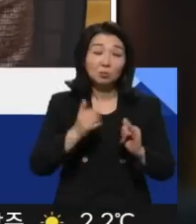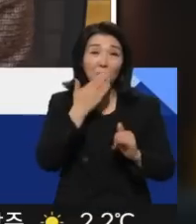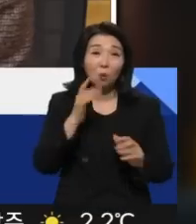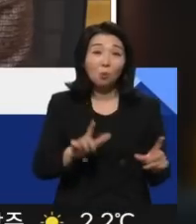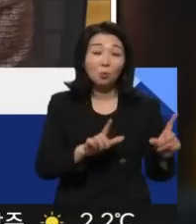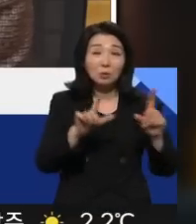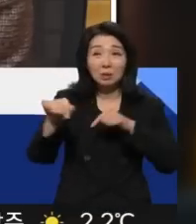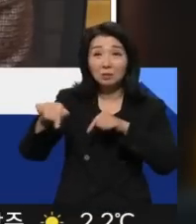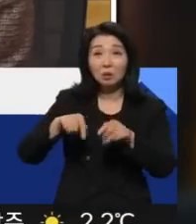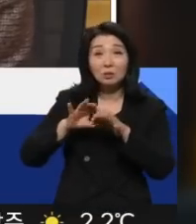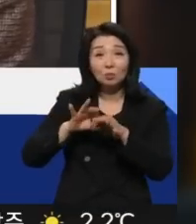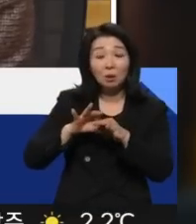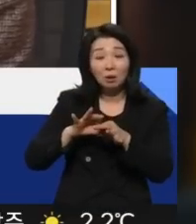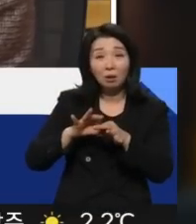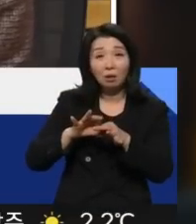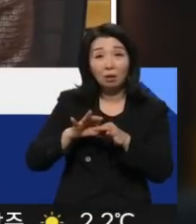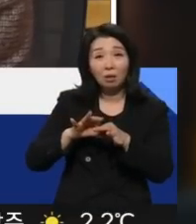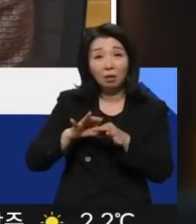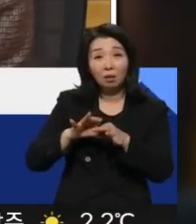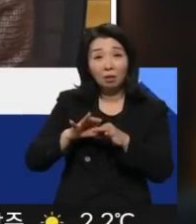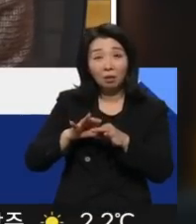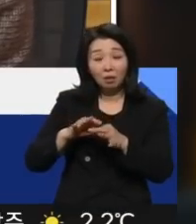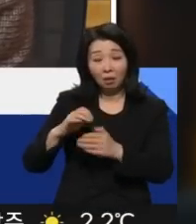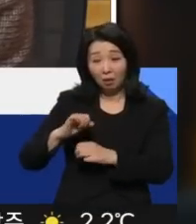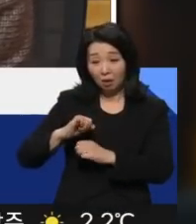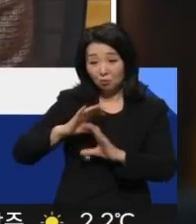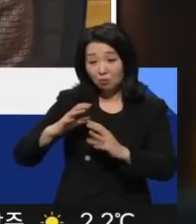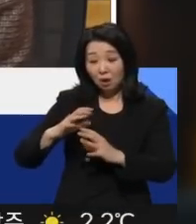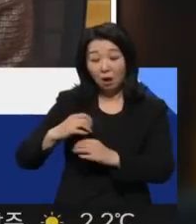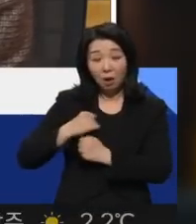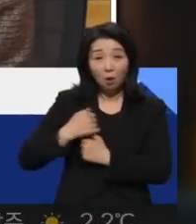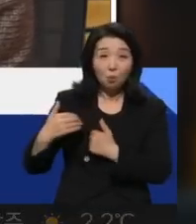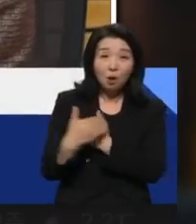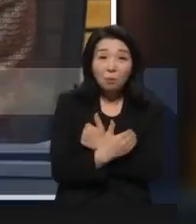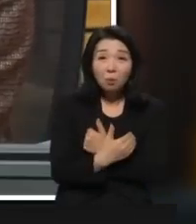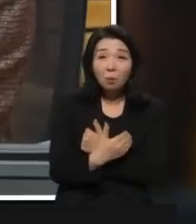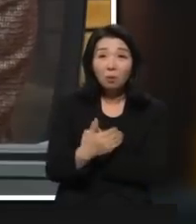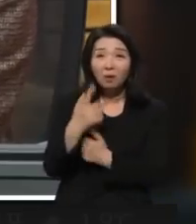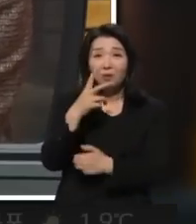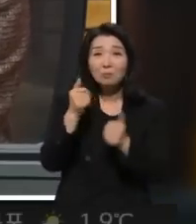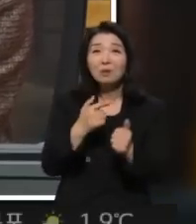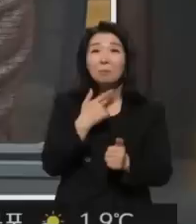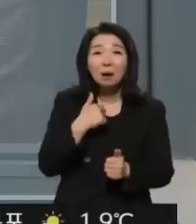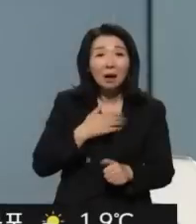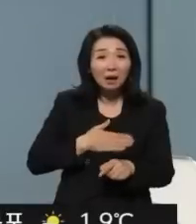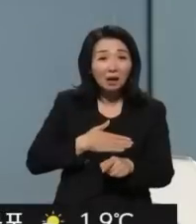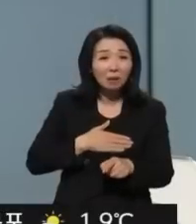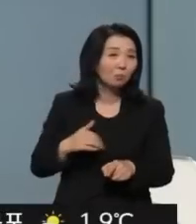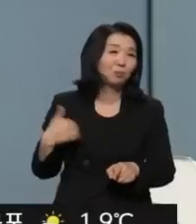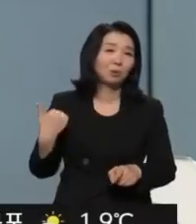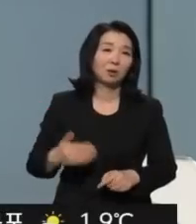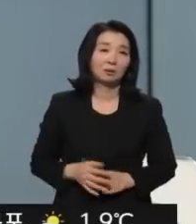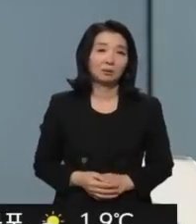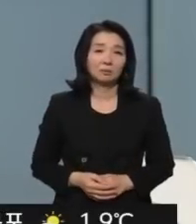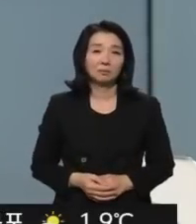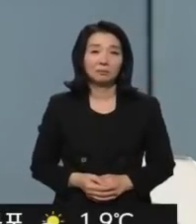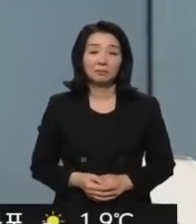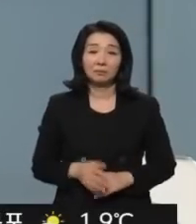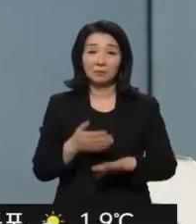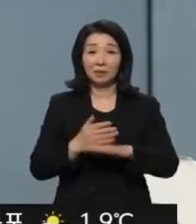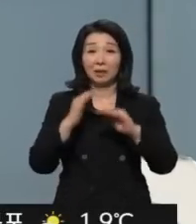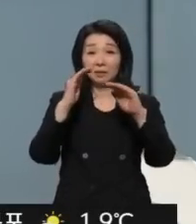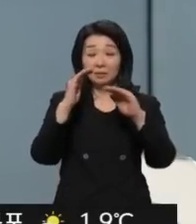정치, 경제, 사회문화, 외교, 국방을 어떻게 맨 검사만 하던 사람이 알겠어요. 자, 그리고 다른